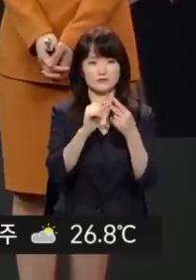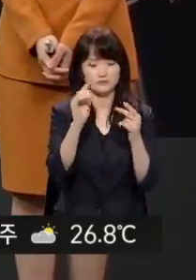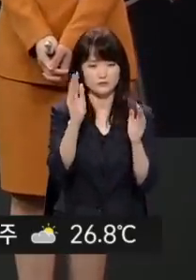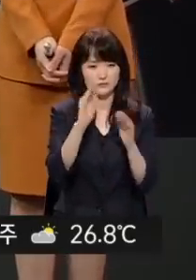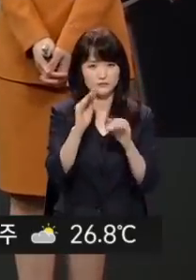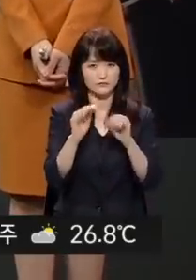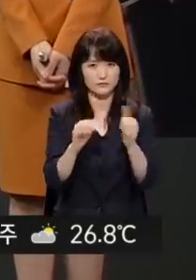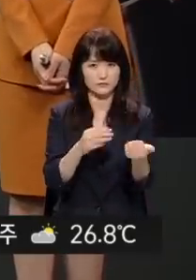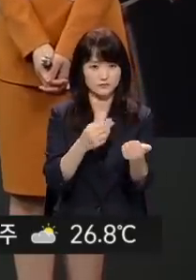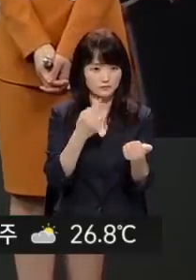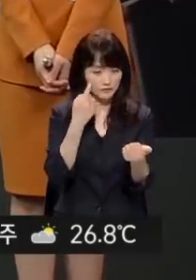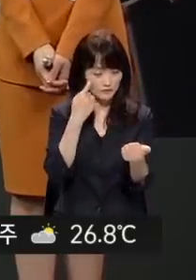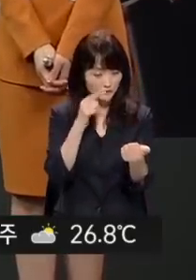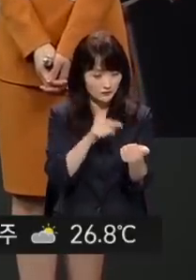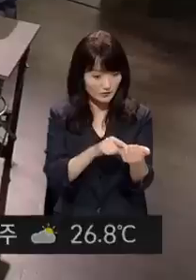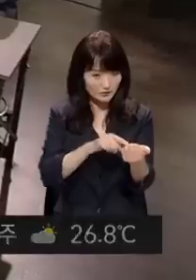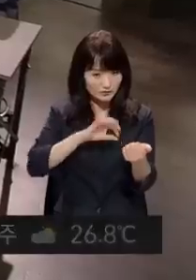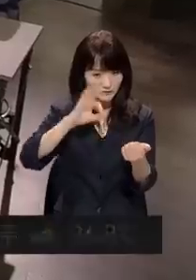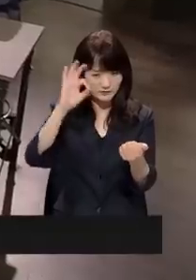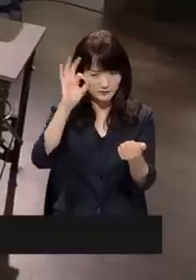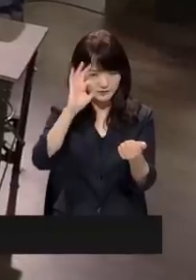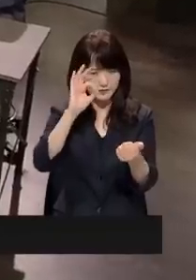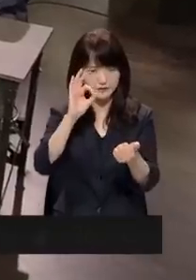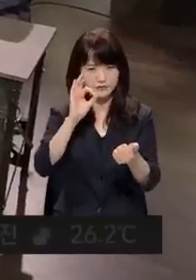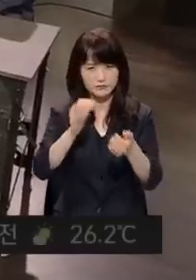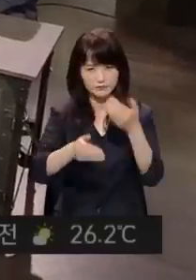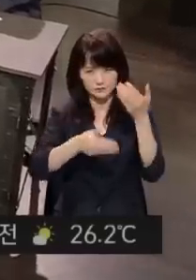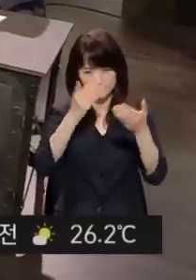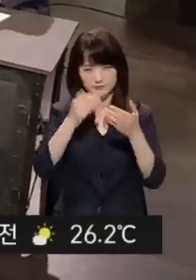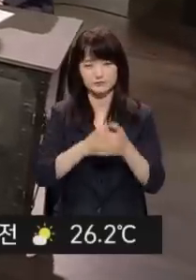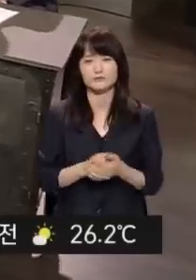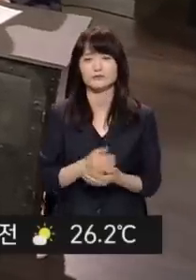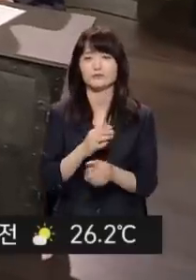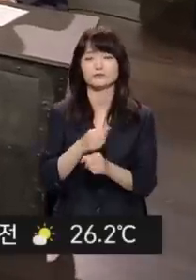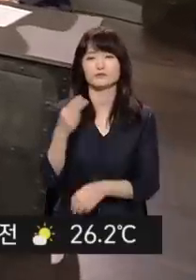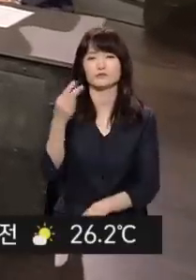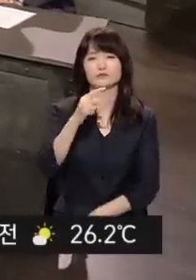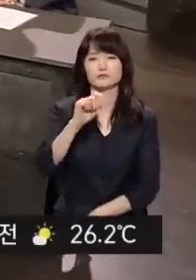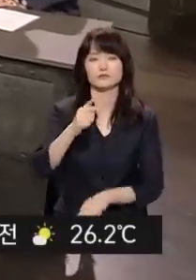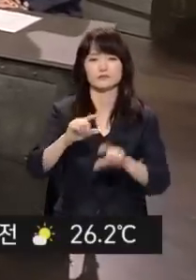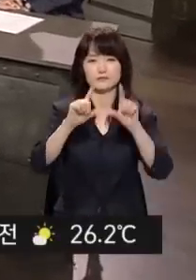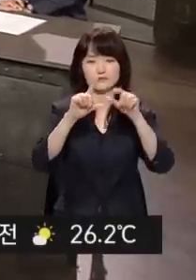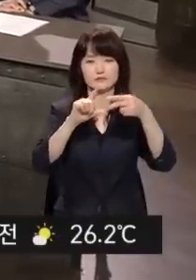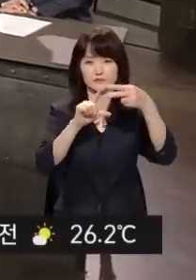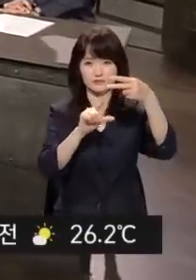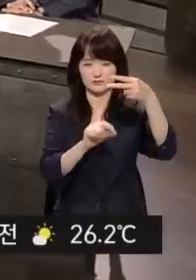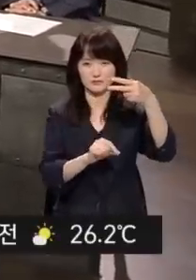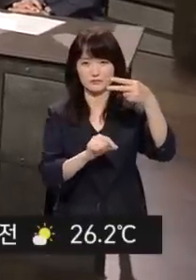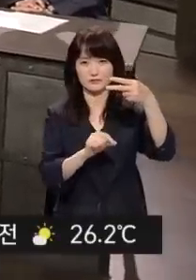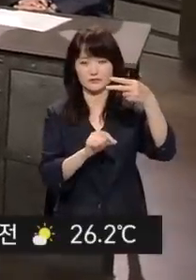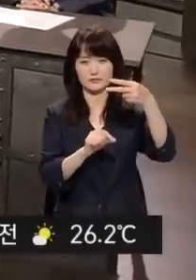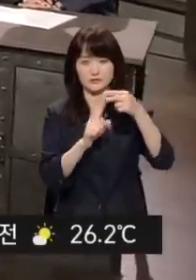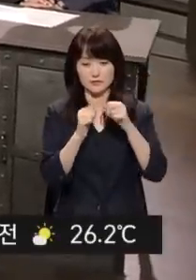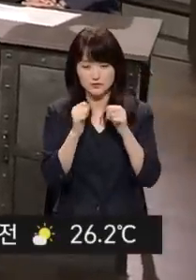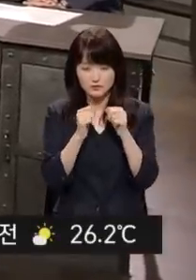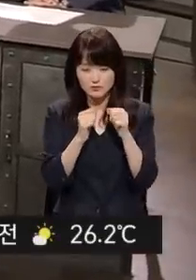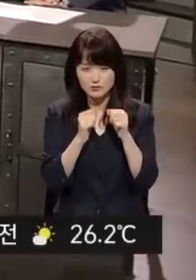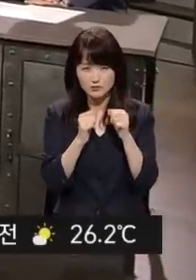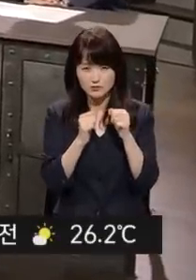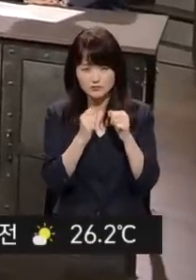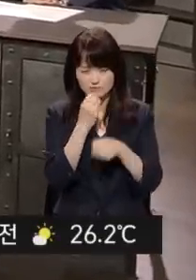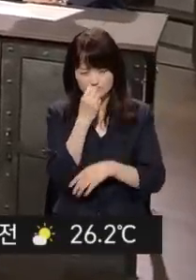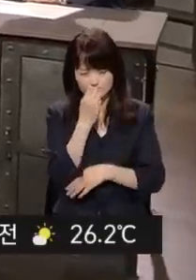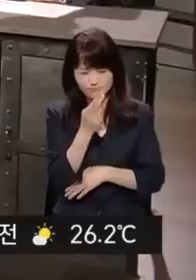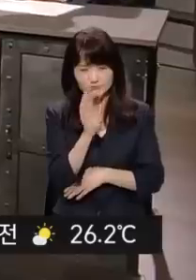여중생을 따라가 봅니다 자 2016년 2월 그나마 겨울이었습니까 그나마 망정이지